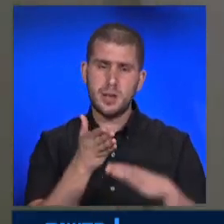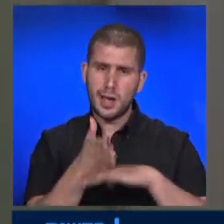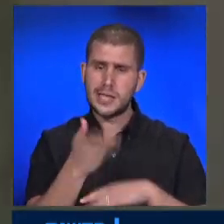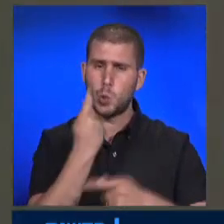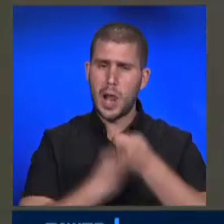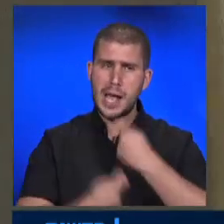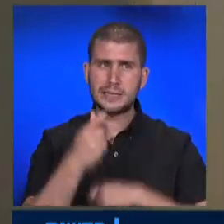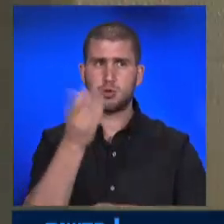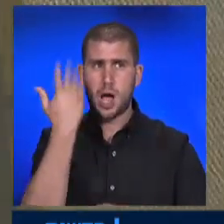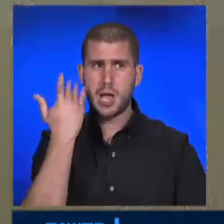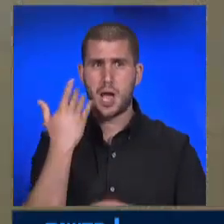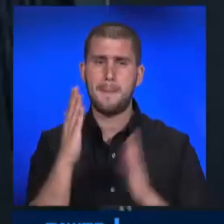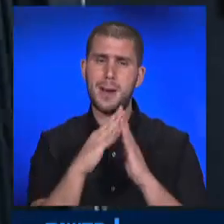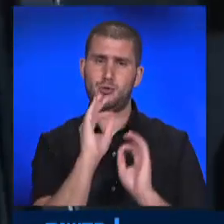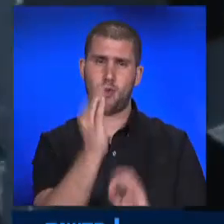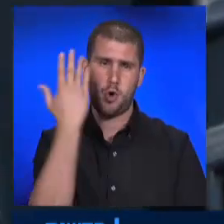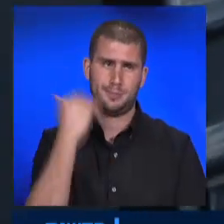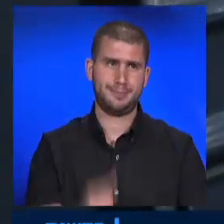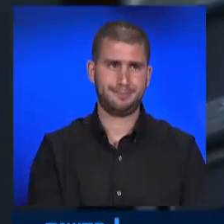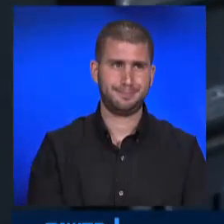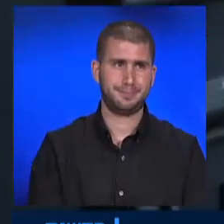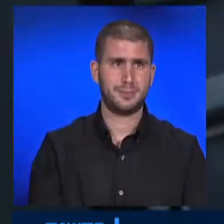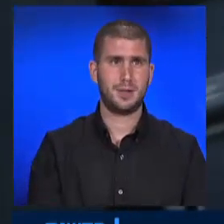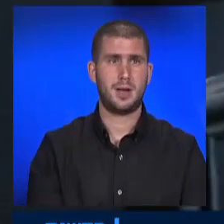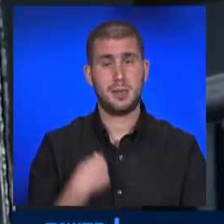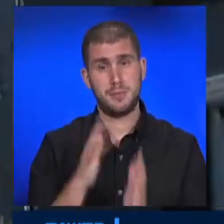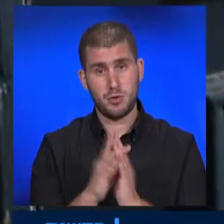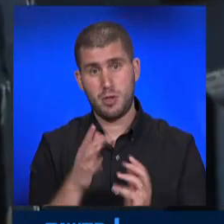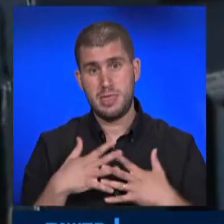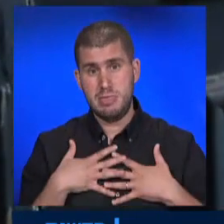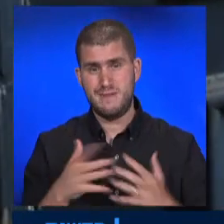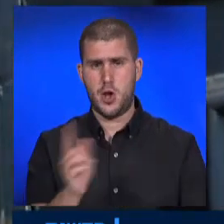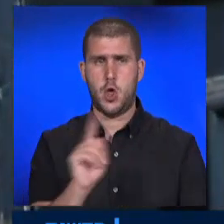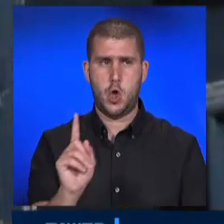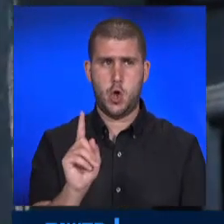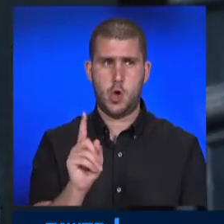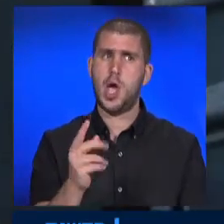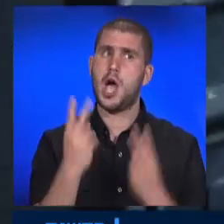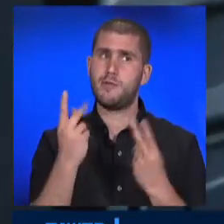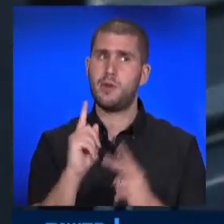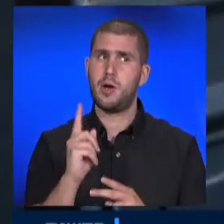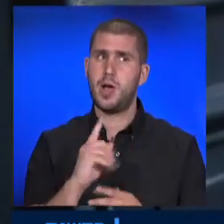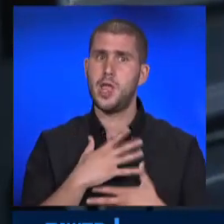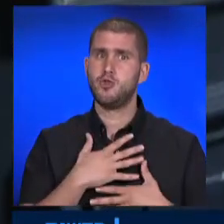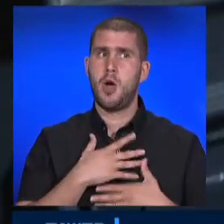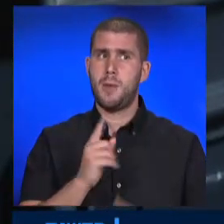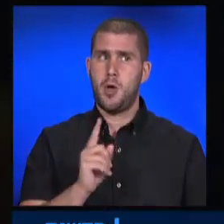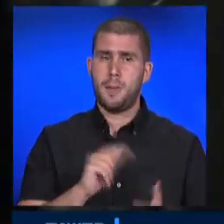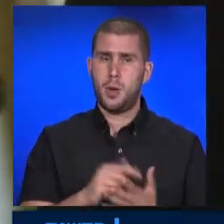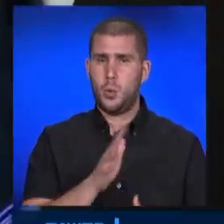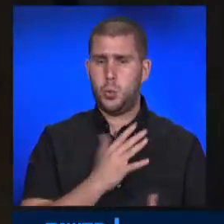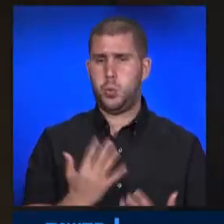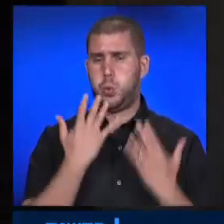לעסק שהיה לו לבית. אני מבקש לא לבעל, ומאוד חשוב לא לנשום עמוק, כי זה מאוד מסוכן.